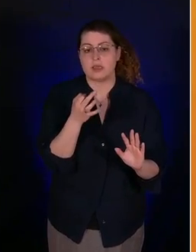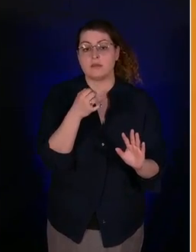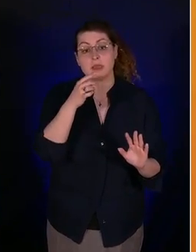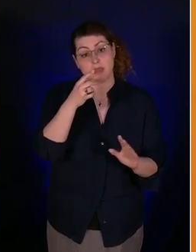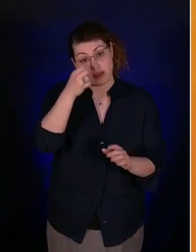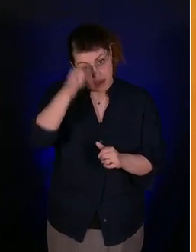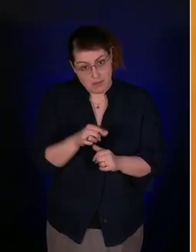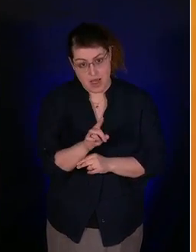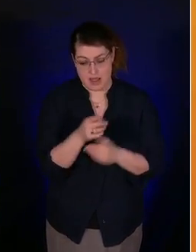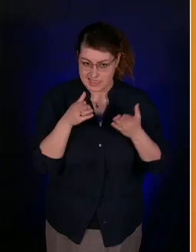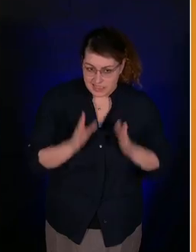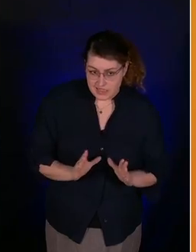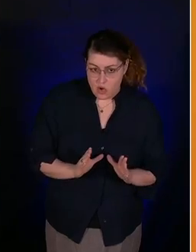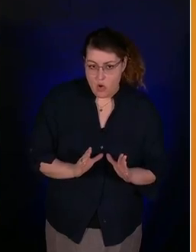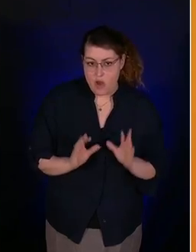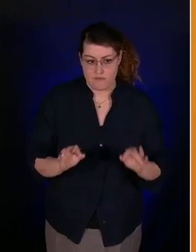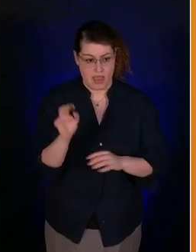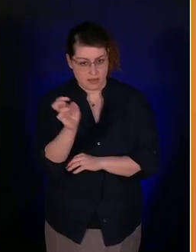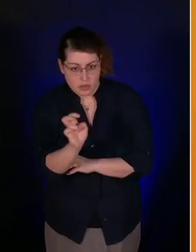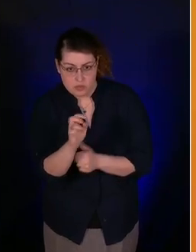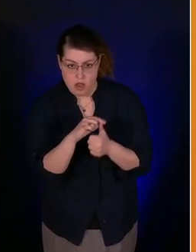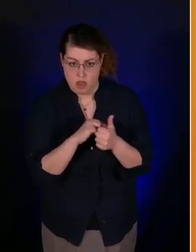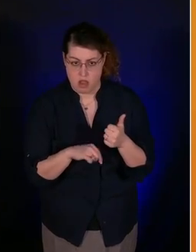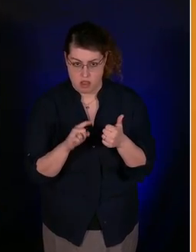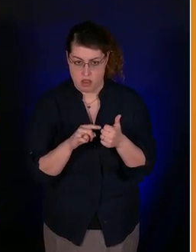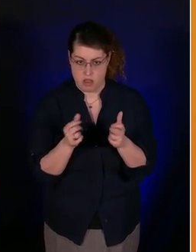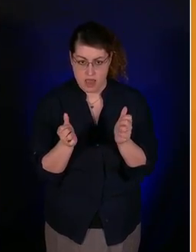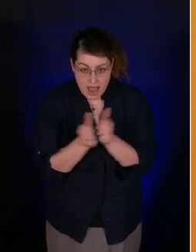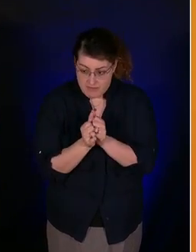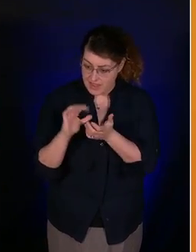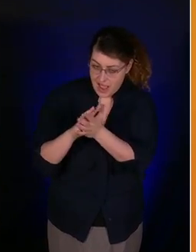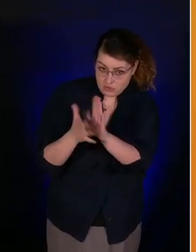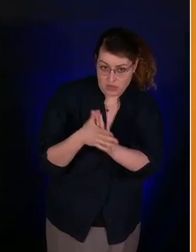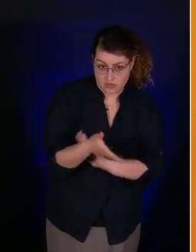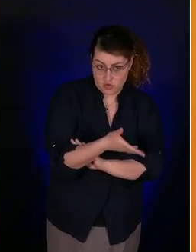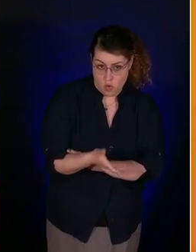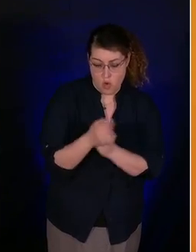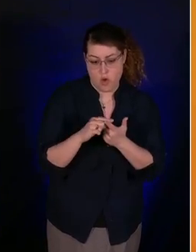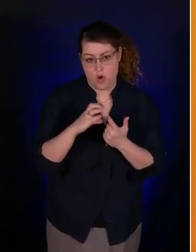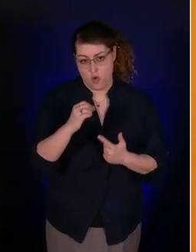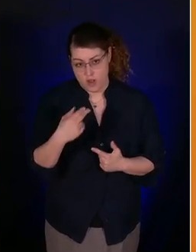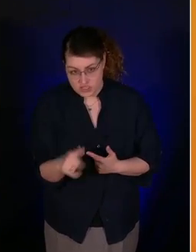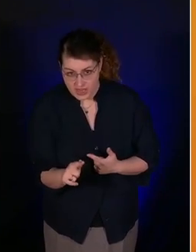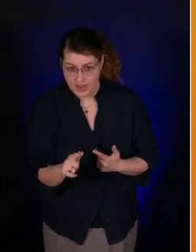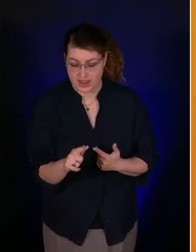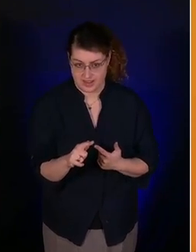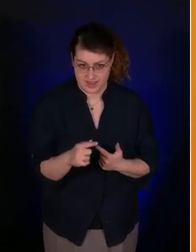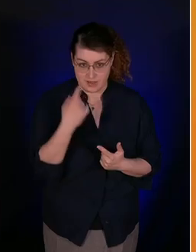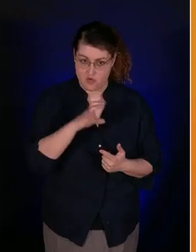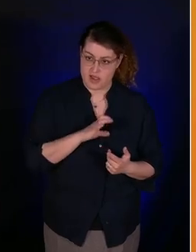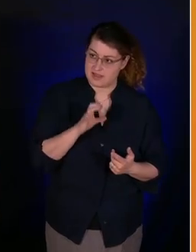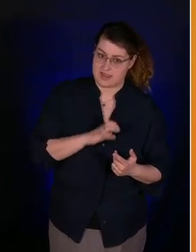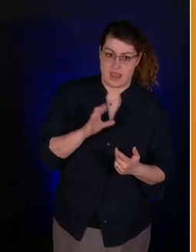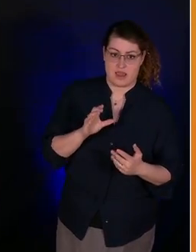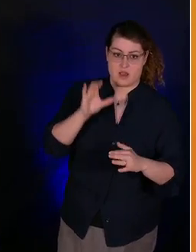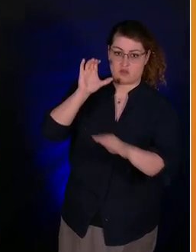de travailler sur les questions environnementales avec les associations, les ONG, pour neutraliser la